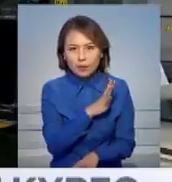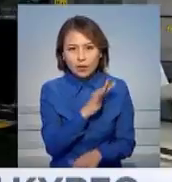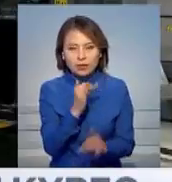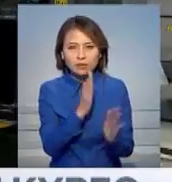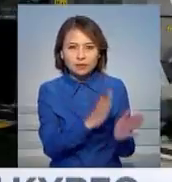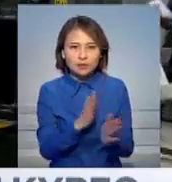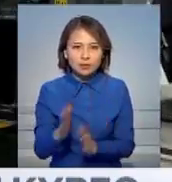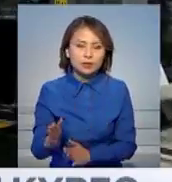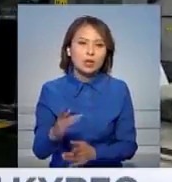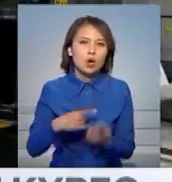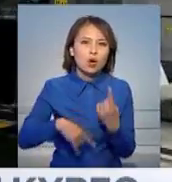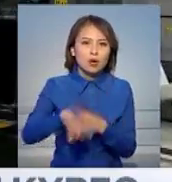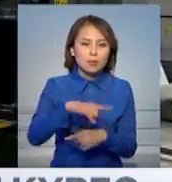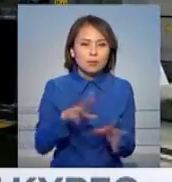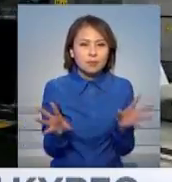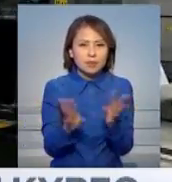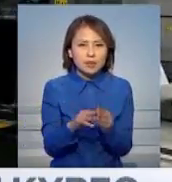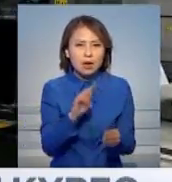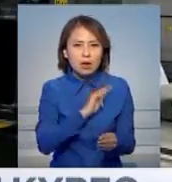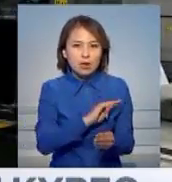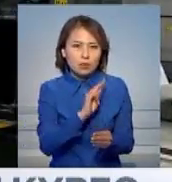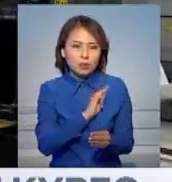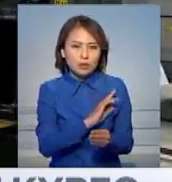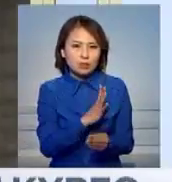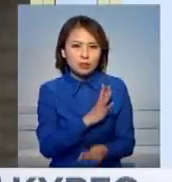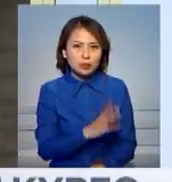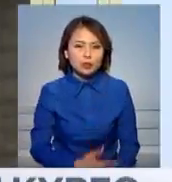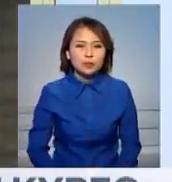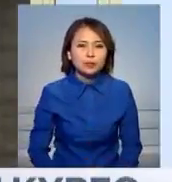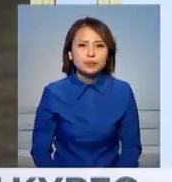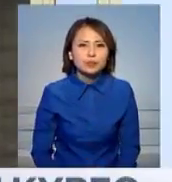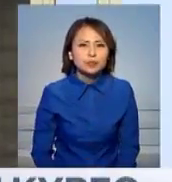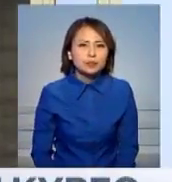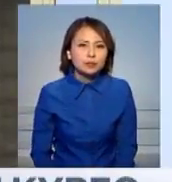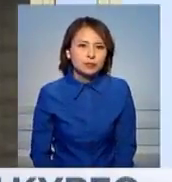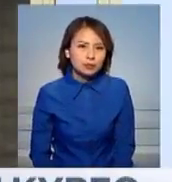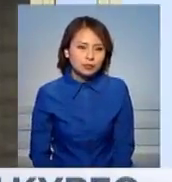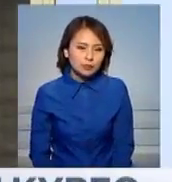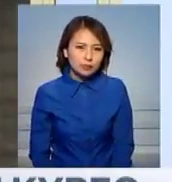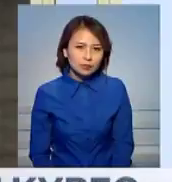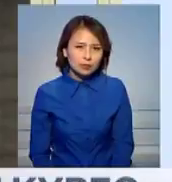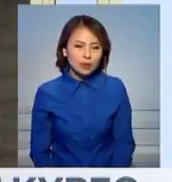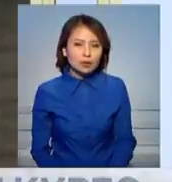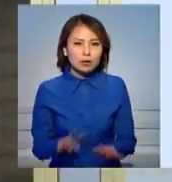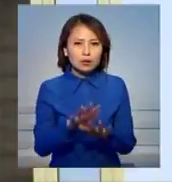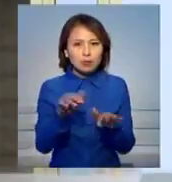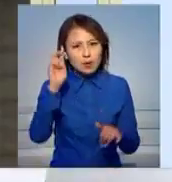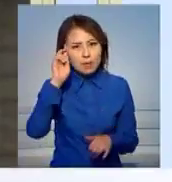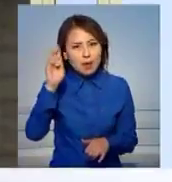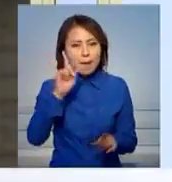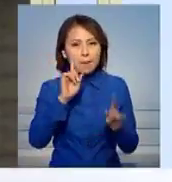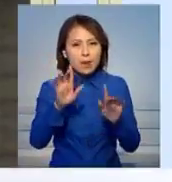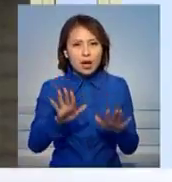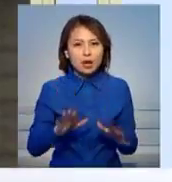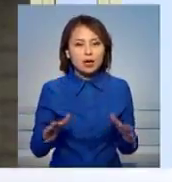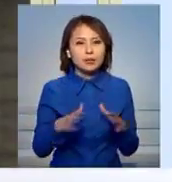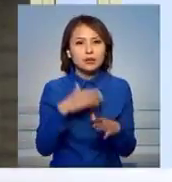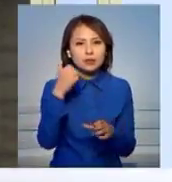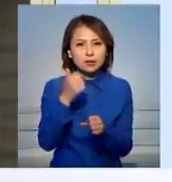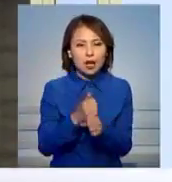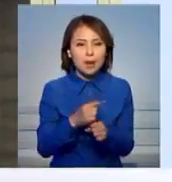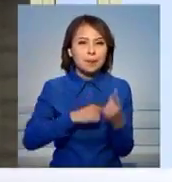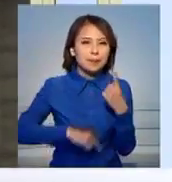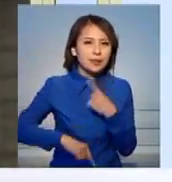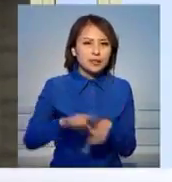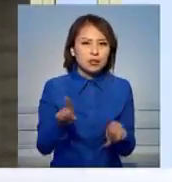ретте кәсіпкерлер үкіметпен бірлесіп жұмыс істеуді ұсынып отыр. Правительство готово обсуждать. Үкіметте, парламенттегі билікте, бизнес